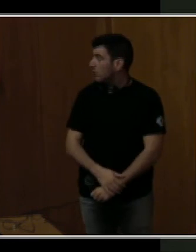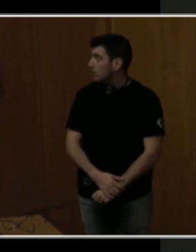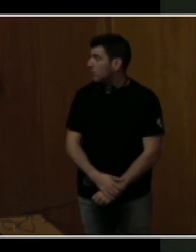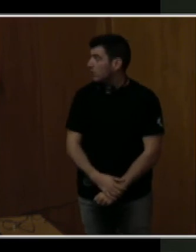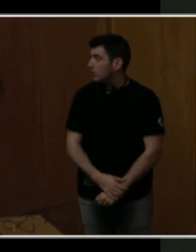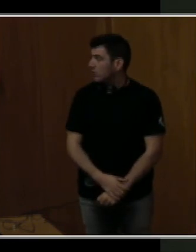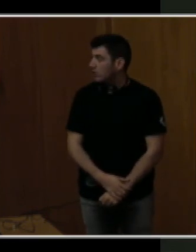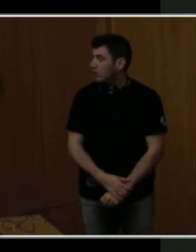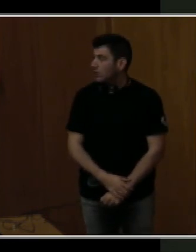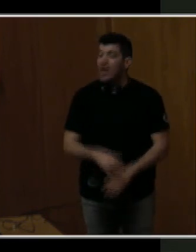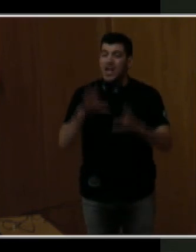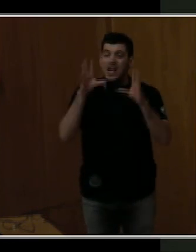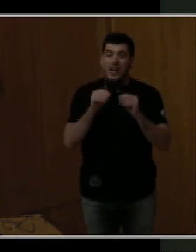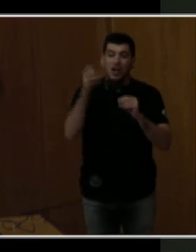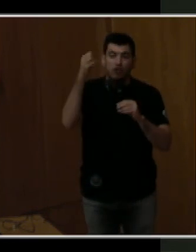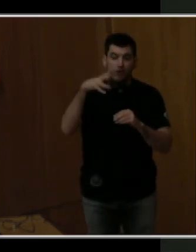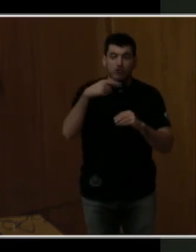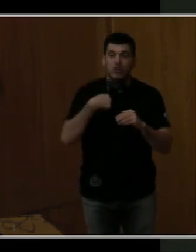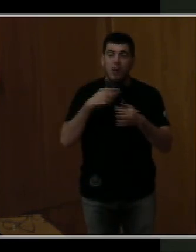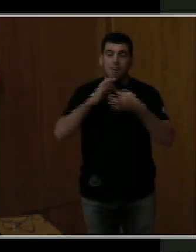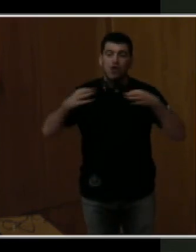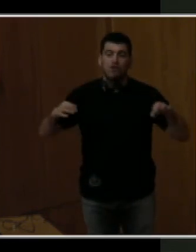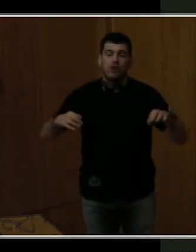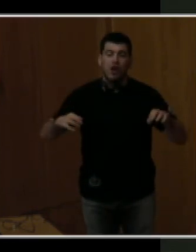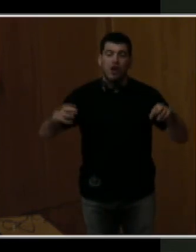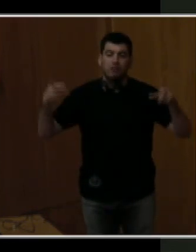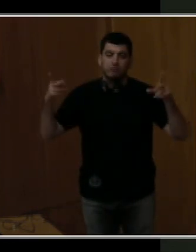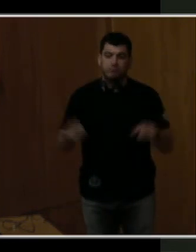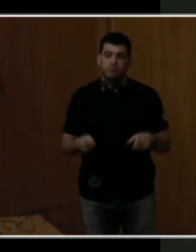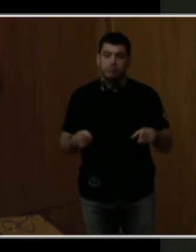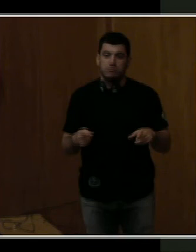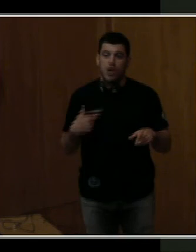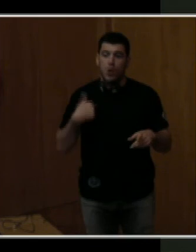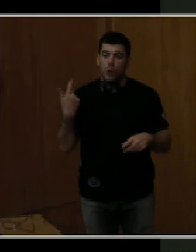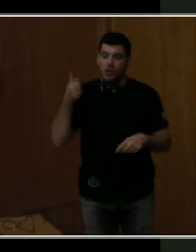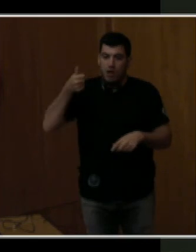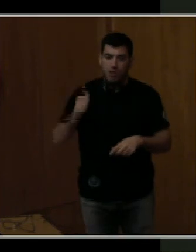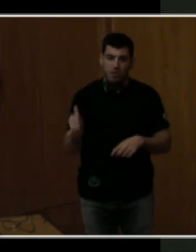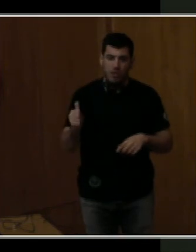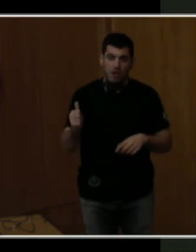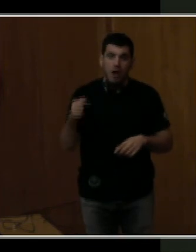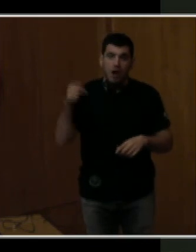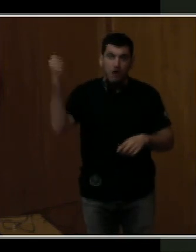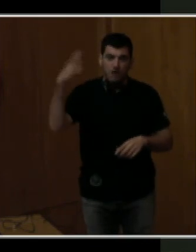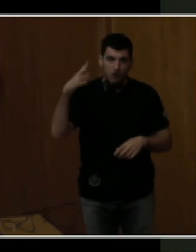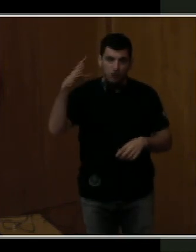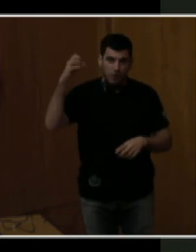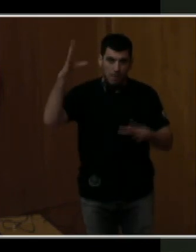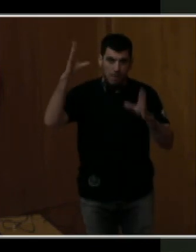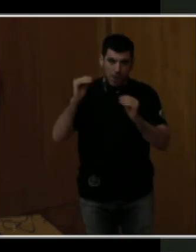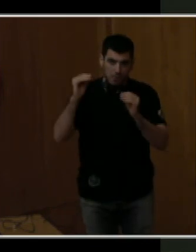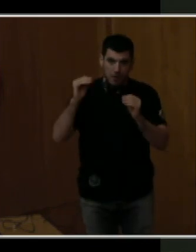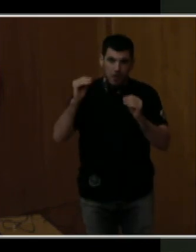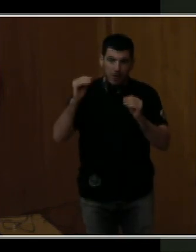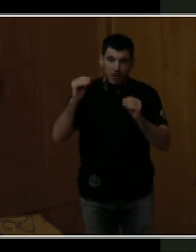κλείνει το φως και πλέον έχει χαθεί η πληροφορία. Το τέστην, όταν σταματάω την παροχή ρεύματος, σταματάει να υπάρχει, να εξακολουθεί η